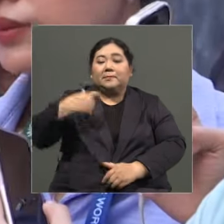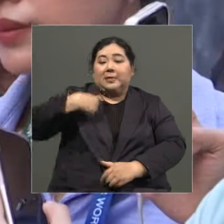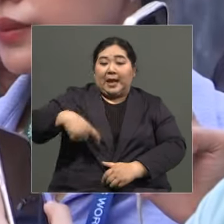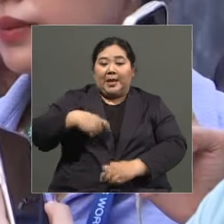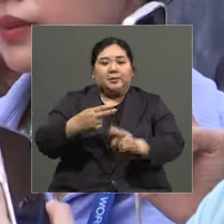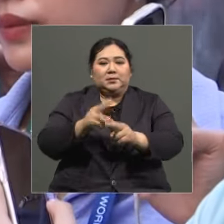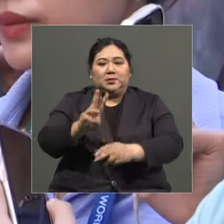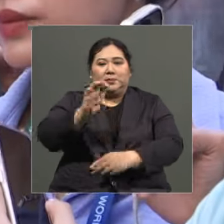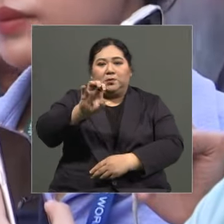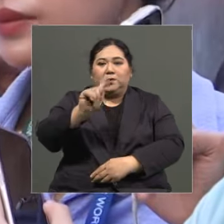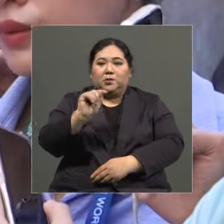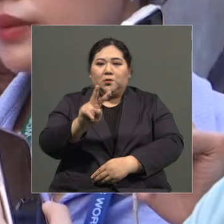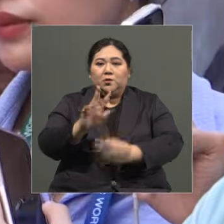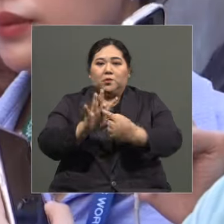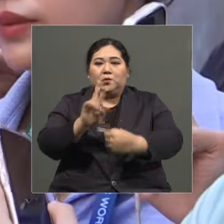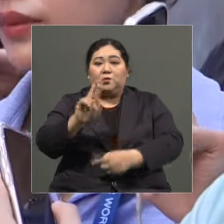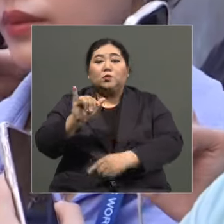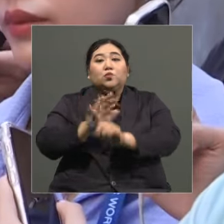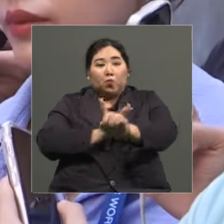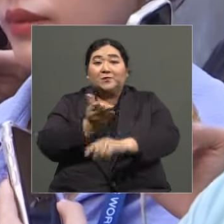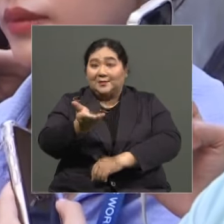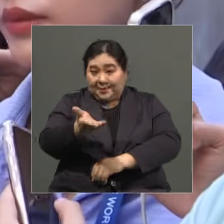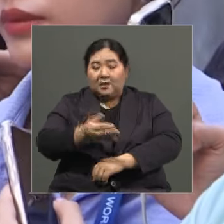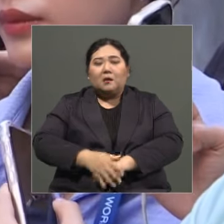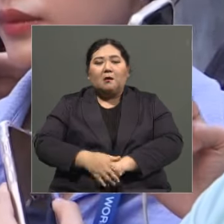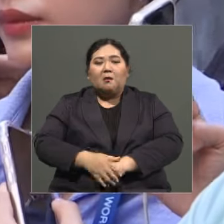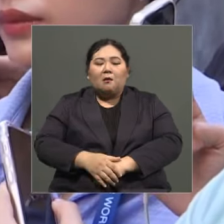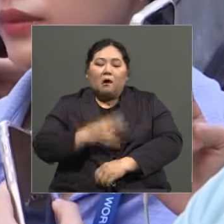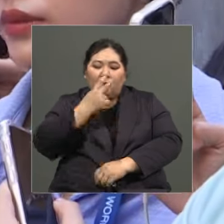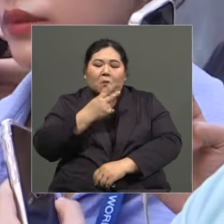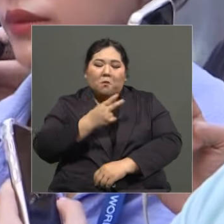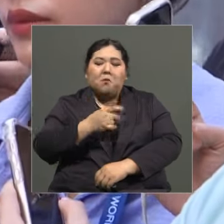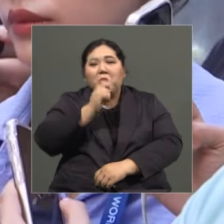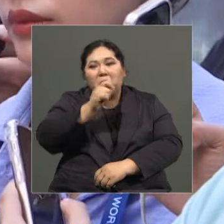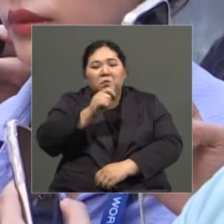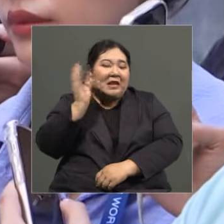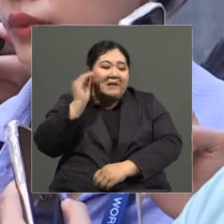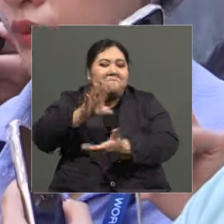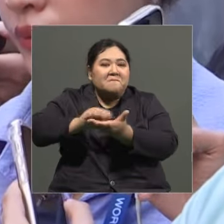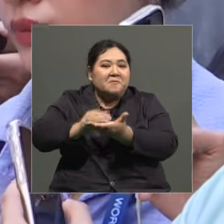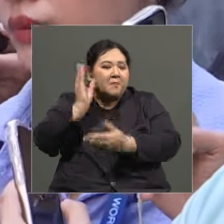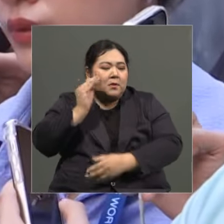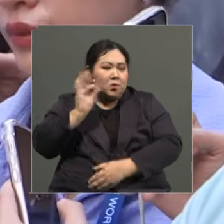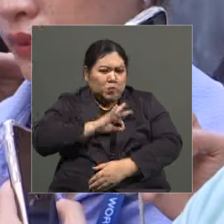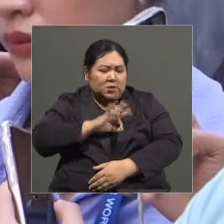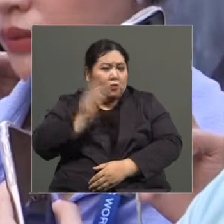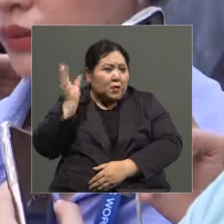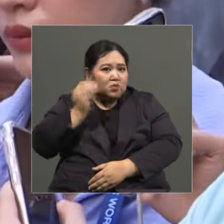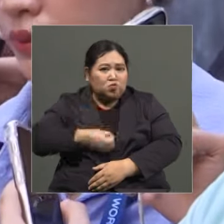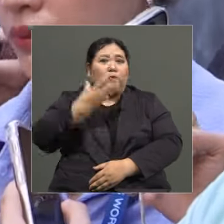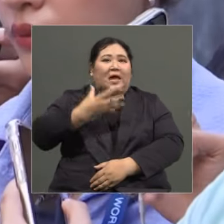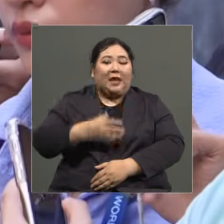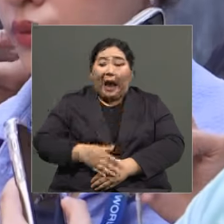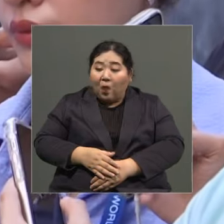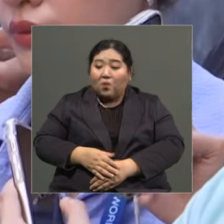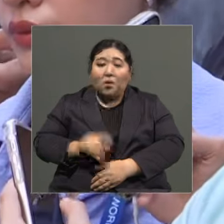เก่งงานทนายความนะครับก็ได้ให้สัมภาษณ์ถึงคลิปเสียงล่าสุดนะครับบอกว่ารู้สึกตกใจที่เสียงของผู้หญิงในคลิปเนี่ยอ้าง